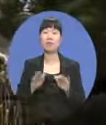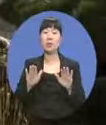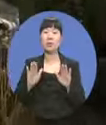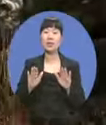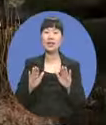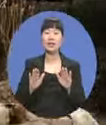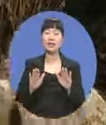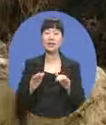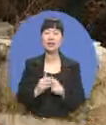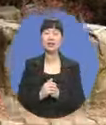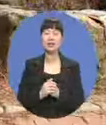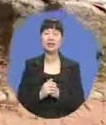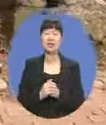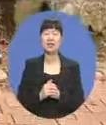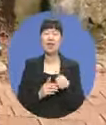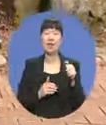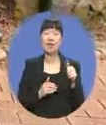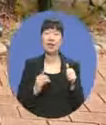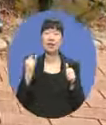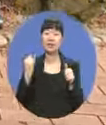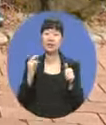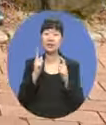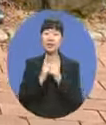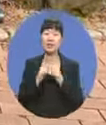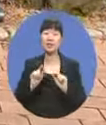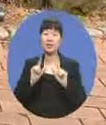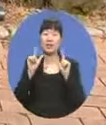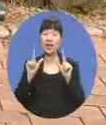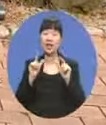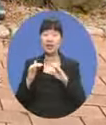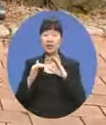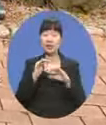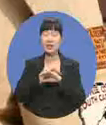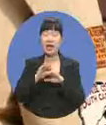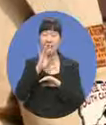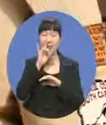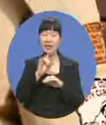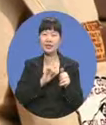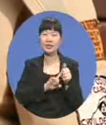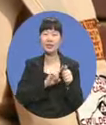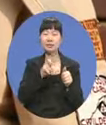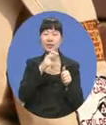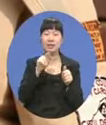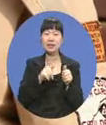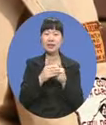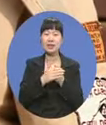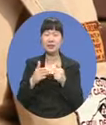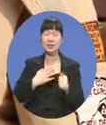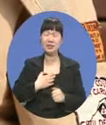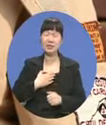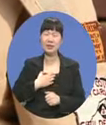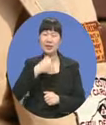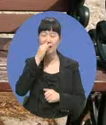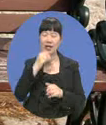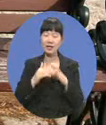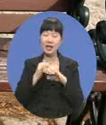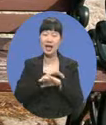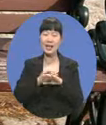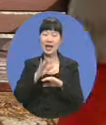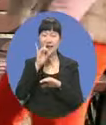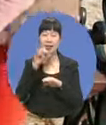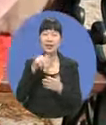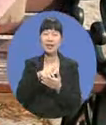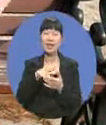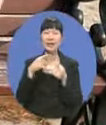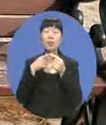오늘은 슬기와 미르가 만나기로 한 날, 슬기는 의사소통이 안 되는 미르 때문에 늘 속상하다고 하는데요. 의사소통이 안 되는 상황 첫 번째.